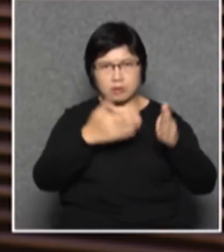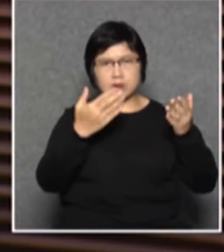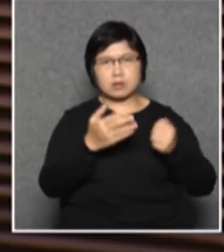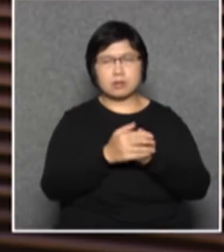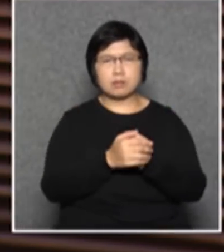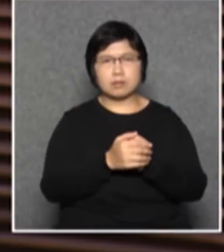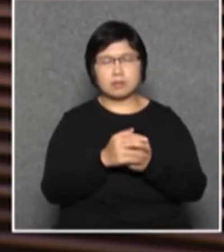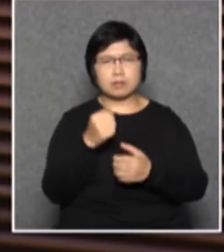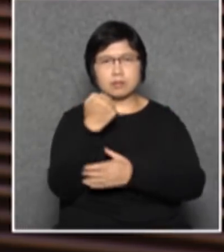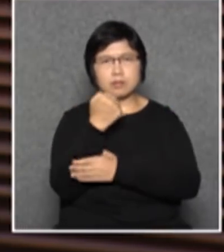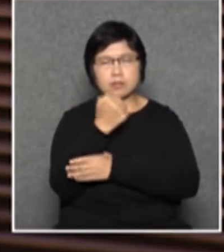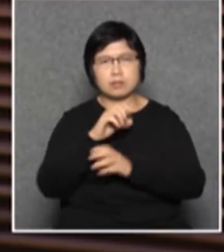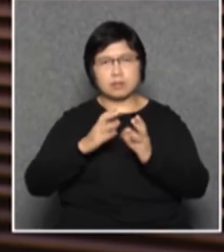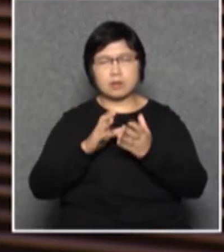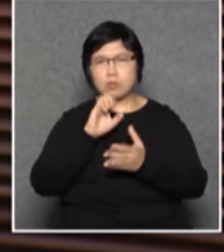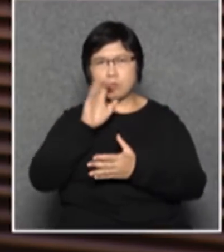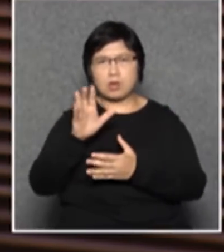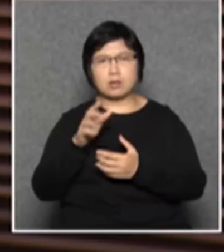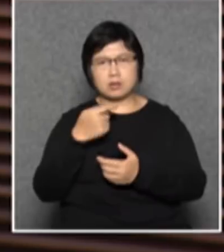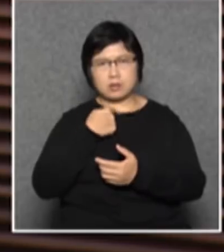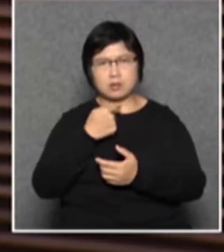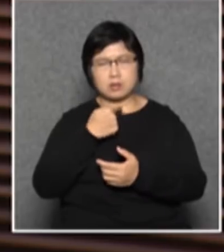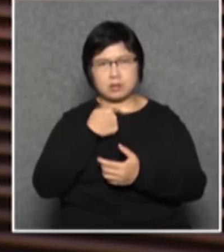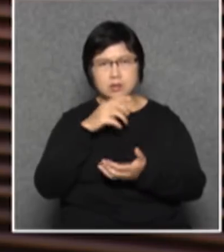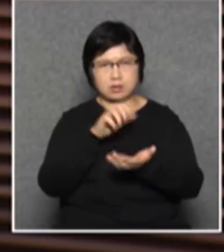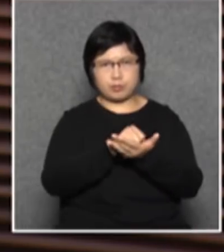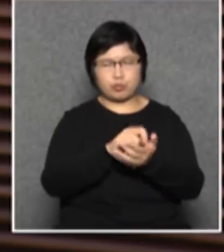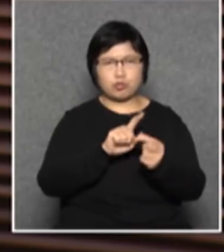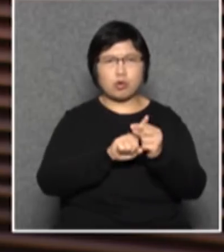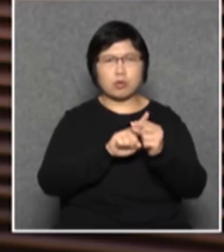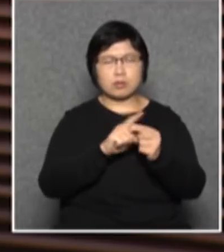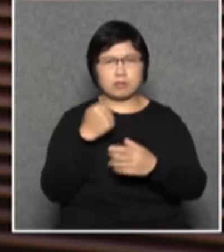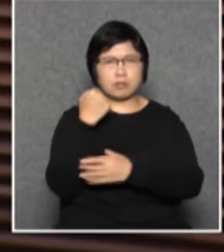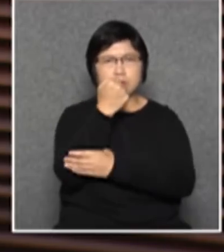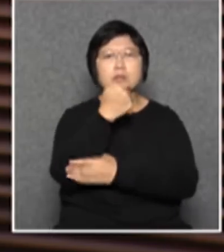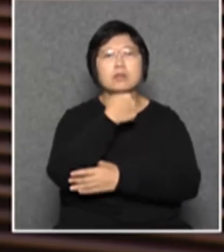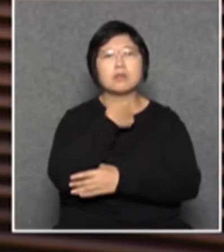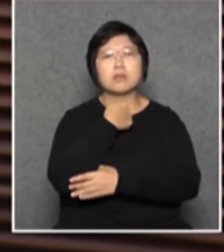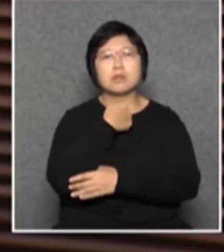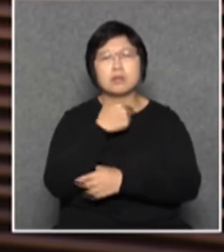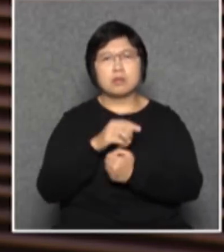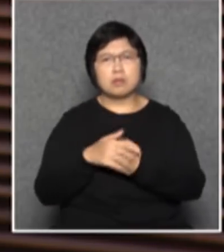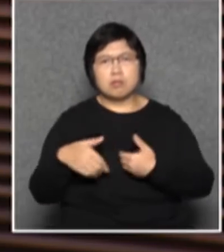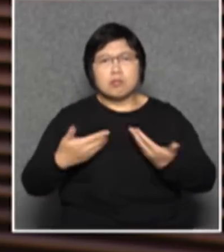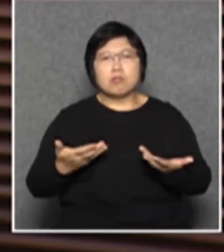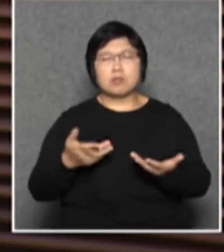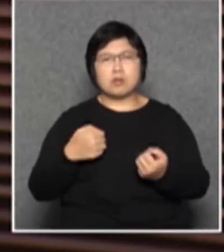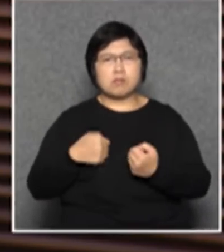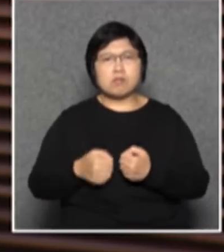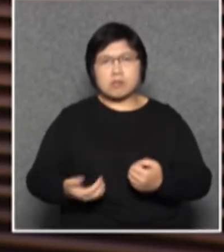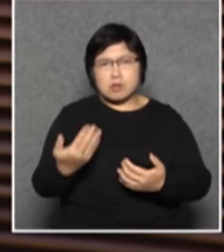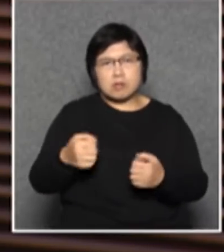對派就已經揚言說要佔中來到抗爭，擺出一副戰鬥的姿